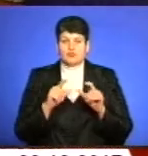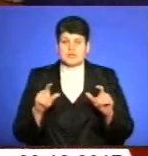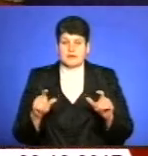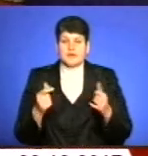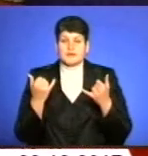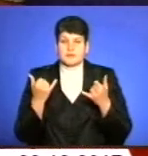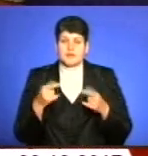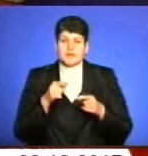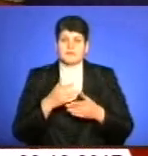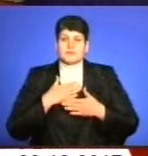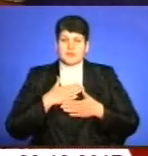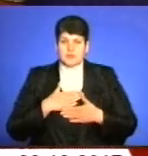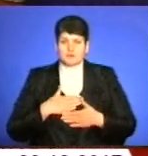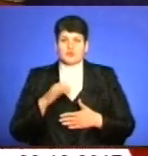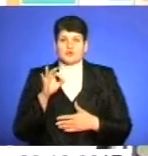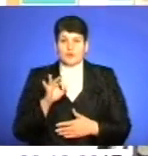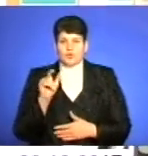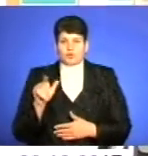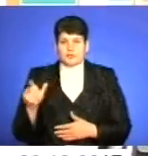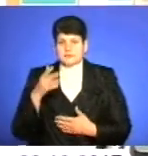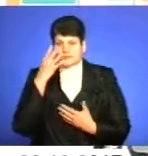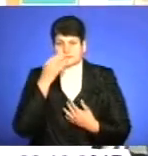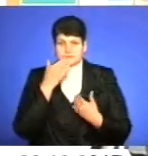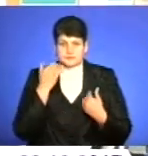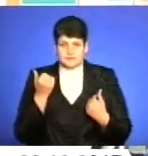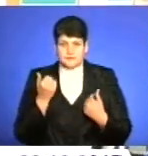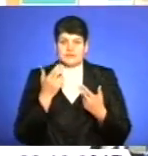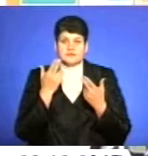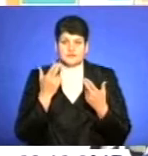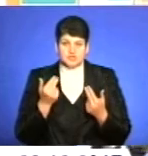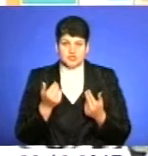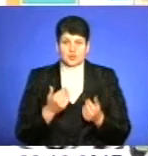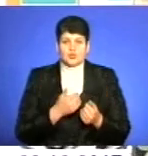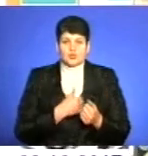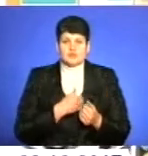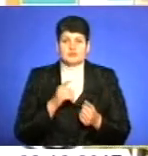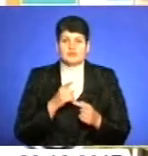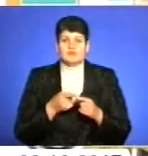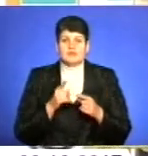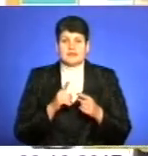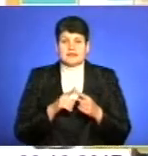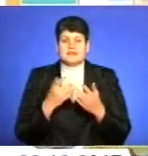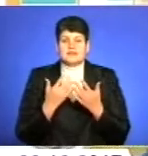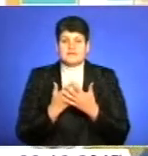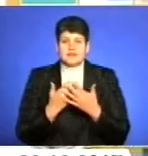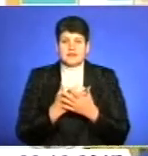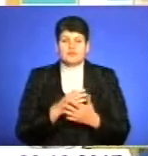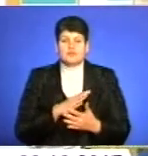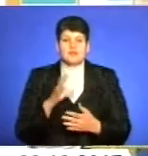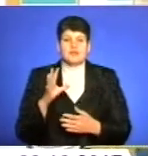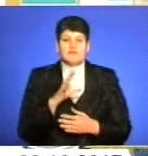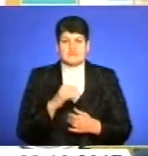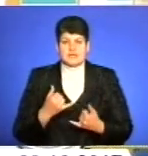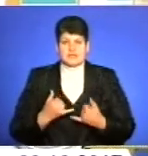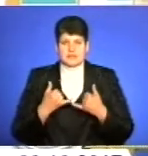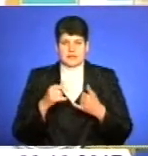про людей з вадами зору не забувають. Звичайно, хотілося б, щоб такі фільми були всі для людей,